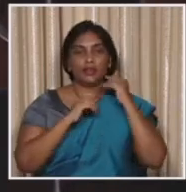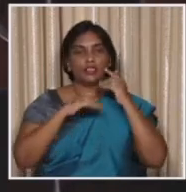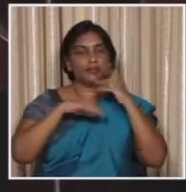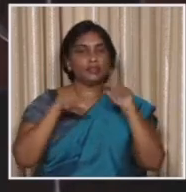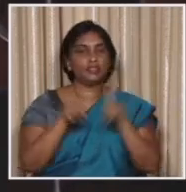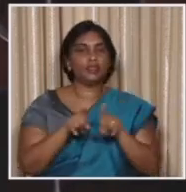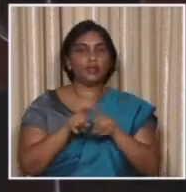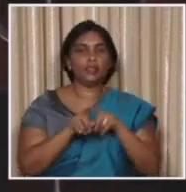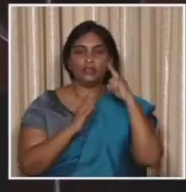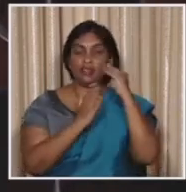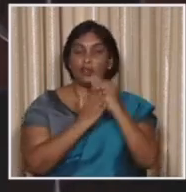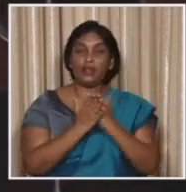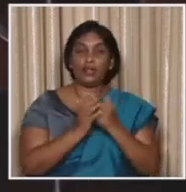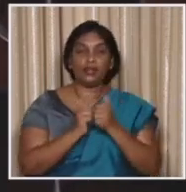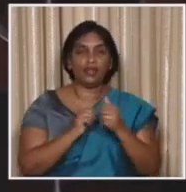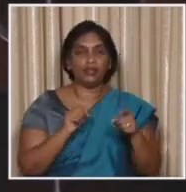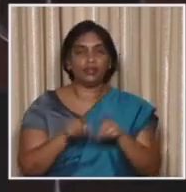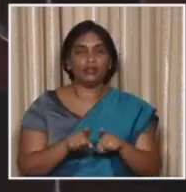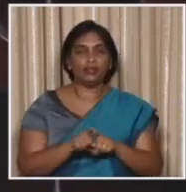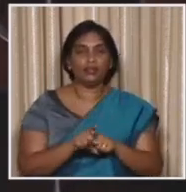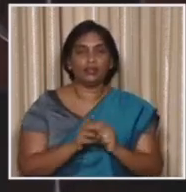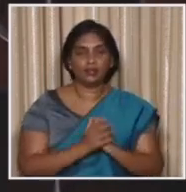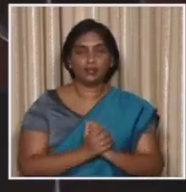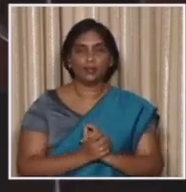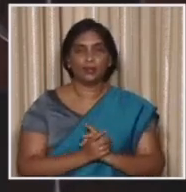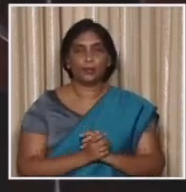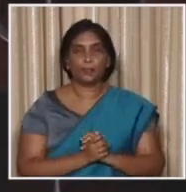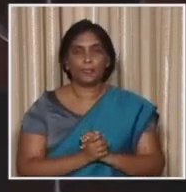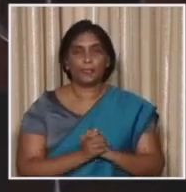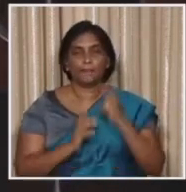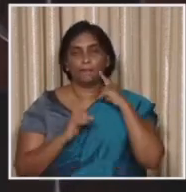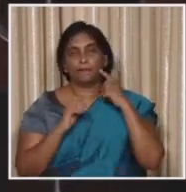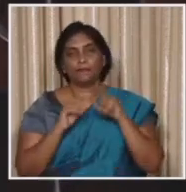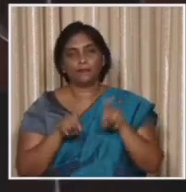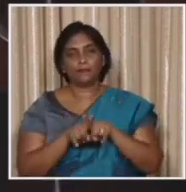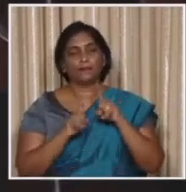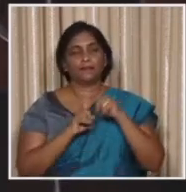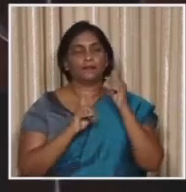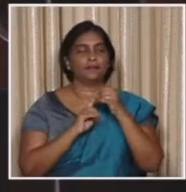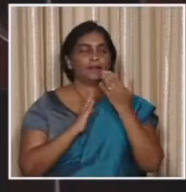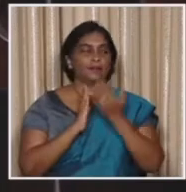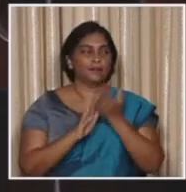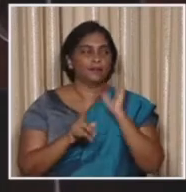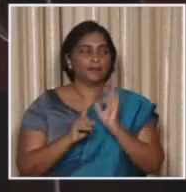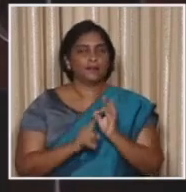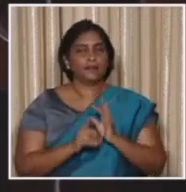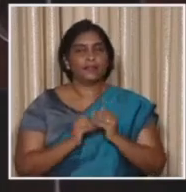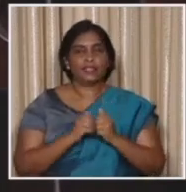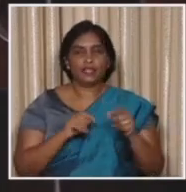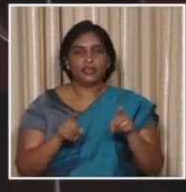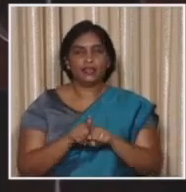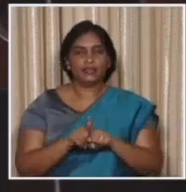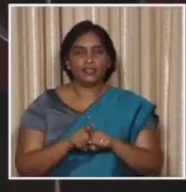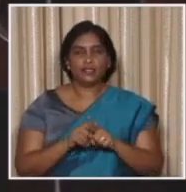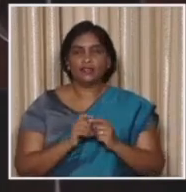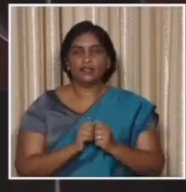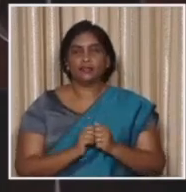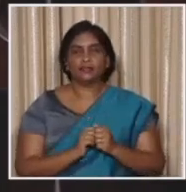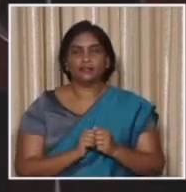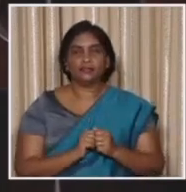කියලා. ඉතින් ඒ පටන් ගත්තා. පටන් ගත්තාම කවුද මේකට වැඩියම විරුද්ධ වුණේ? වෛද්‍ය සැපුම් මේකගේ නිලධාරීන් කීප